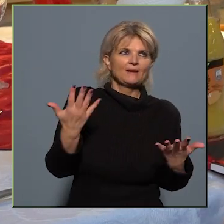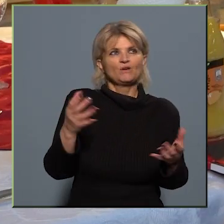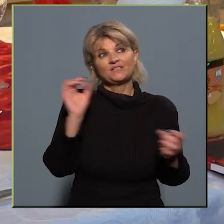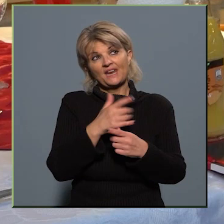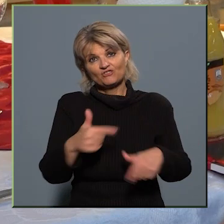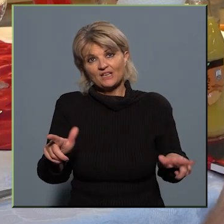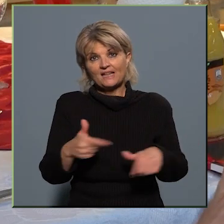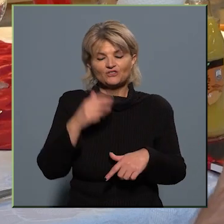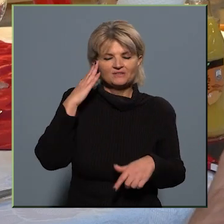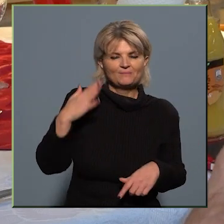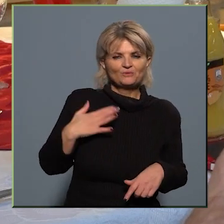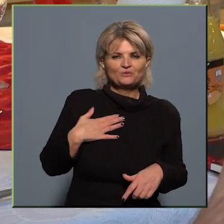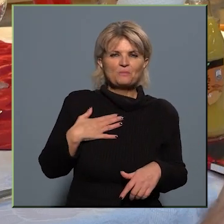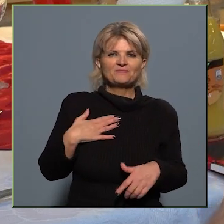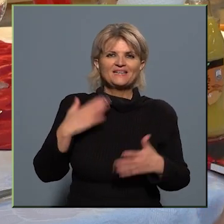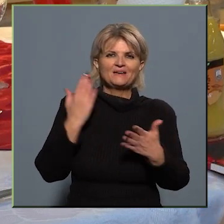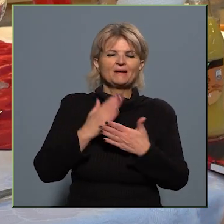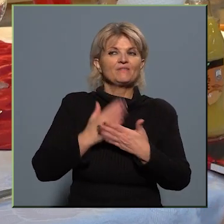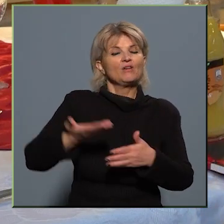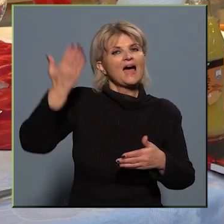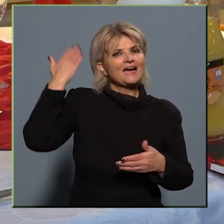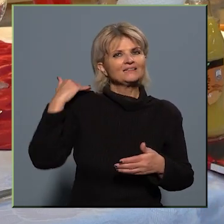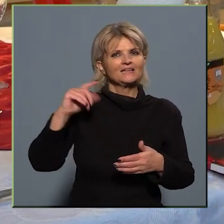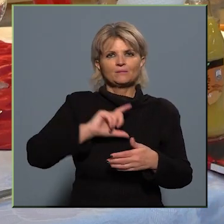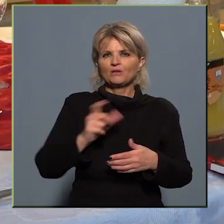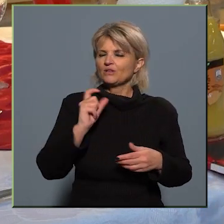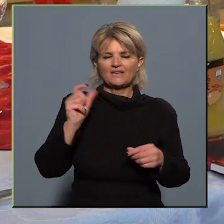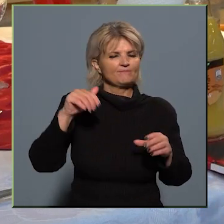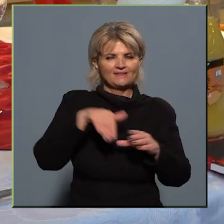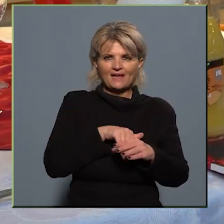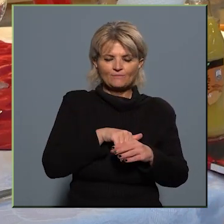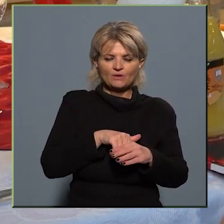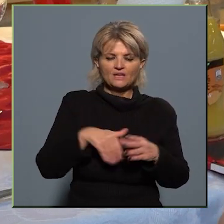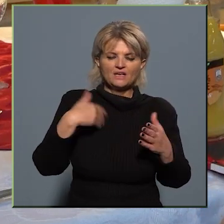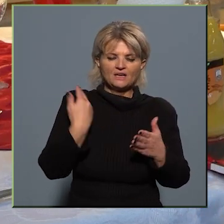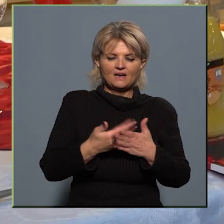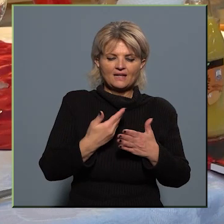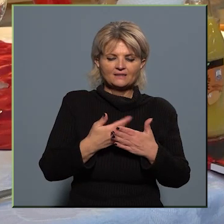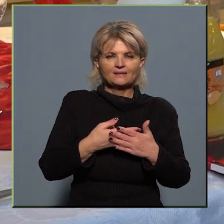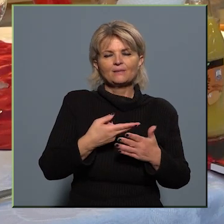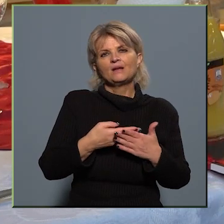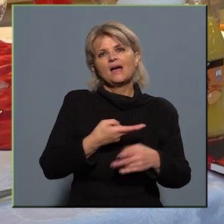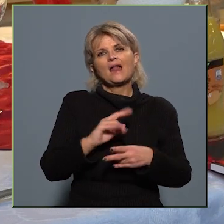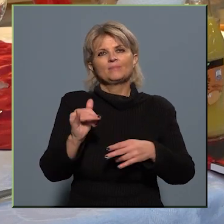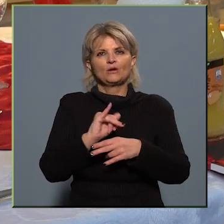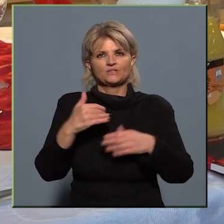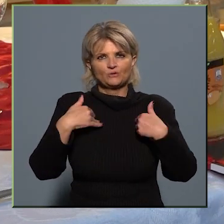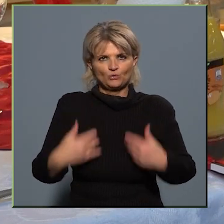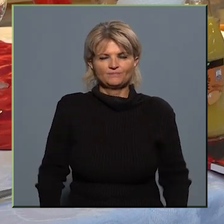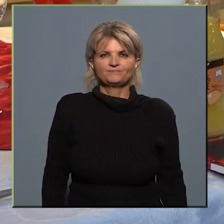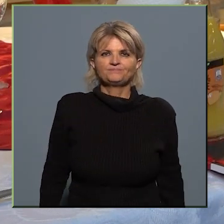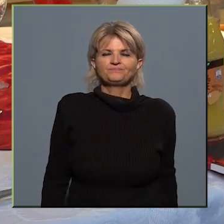szerencsétlenségemre, megfelelő háttér miatt nem vettek fel, és akkor lettem államigazgatász, úgyhogy.